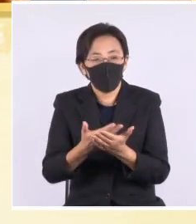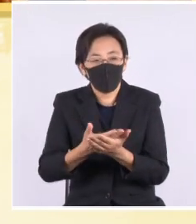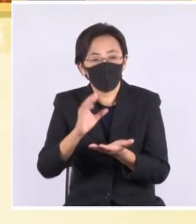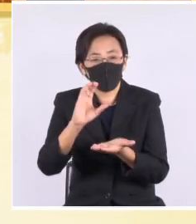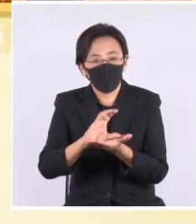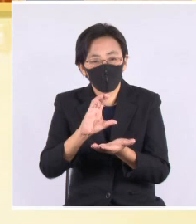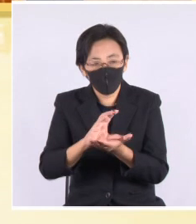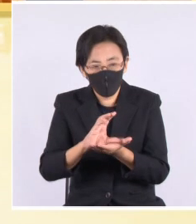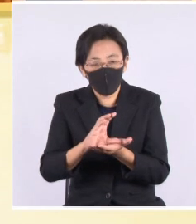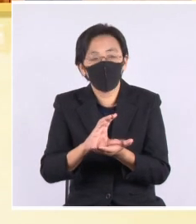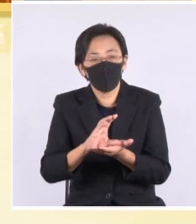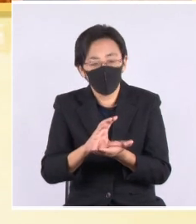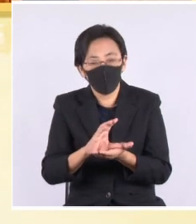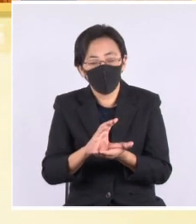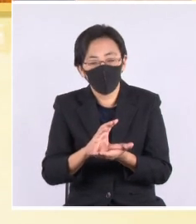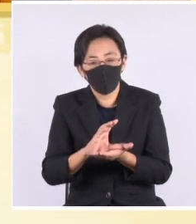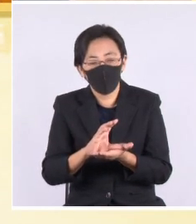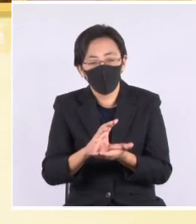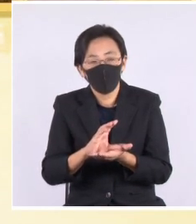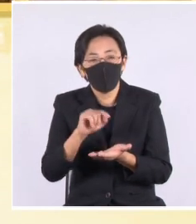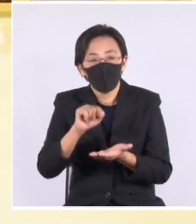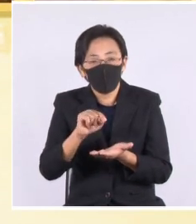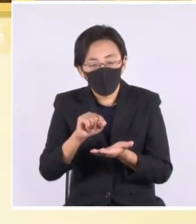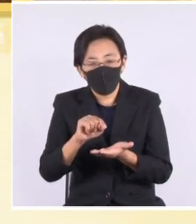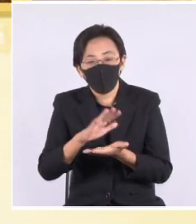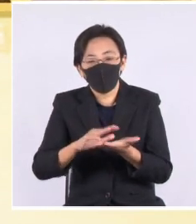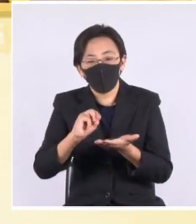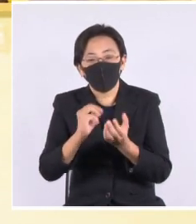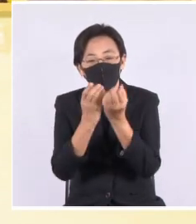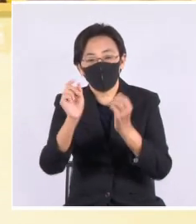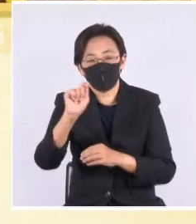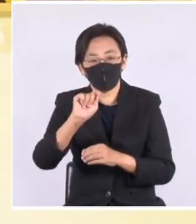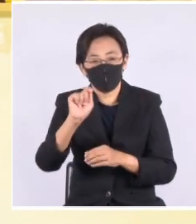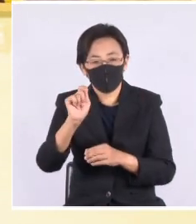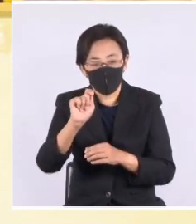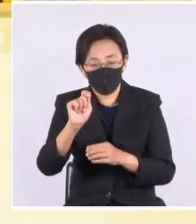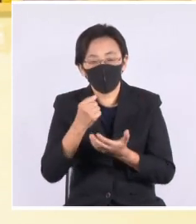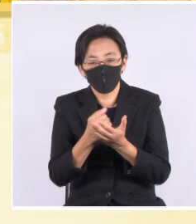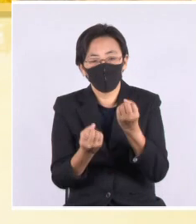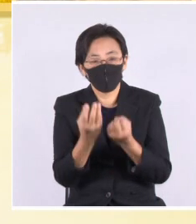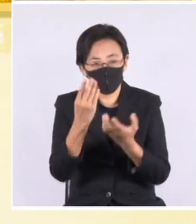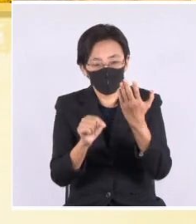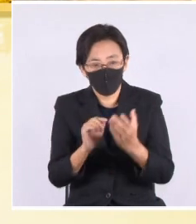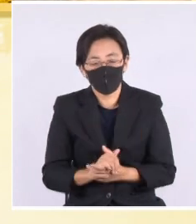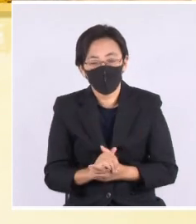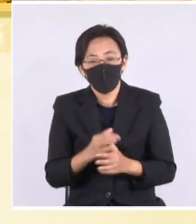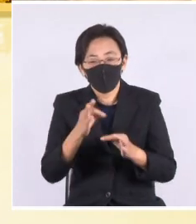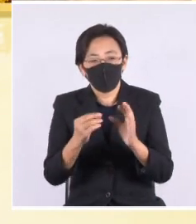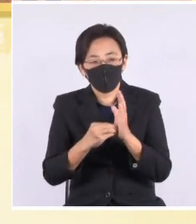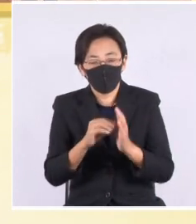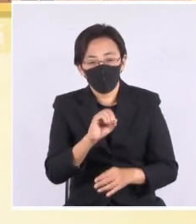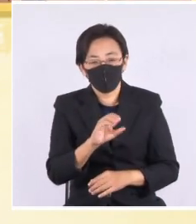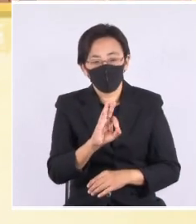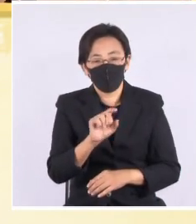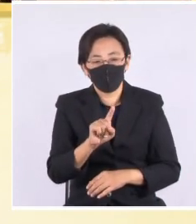042 4449โดยทางวัดบ้านส้องค่ะจะออกใบอนุมัติำอนุโมทนาบัตรคุณทุกท่านที่โอนมาช่วย